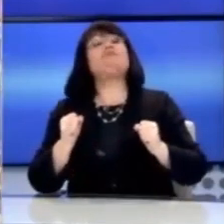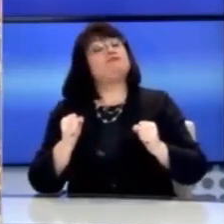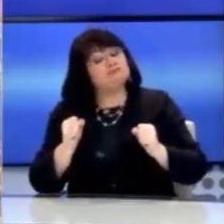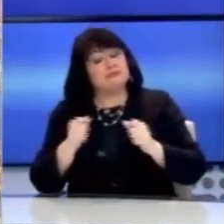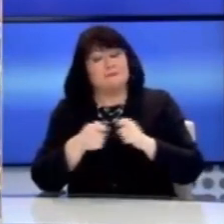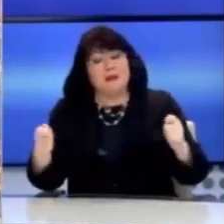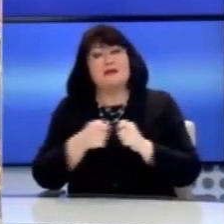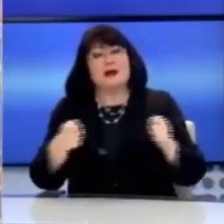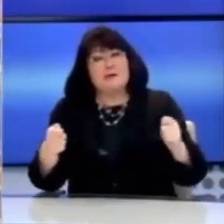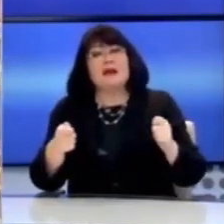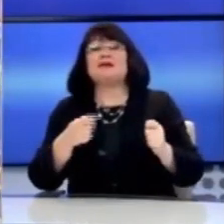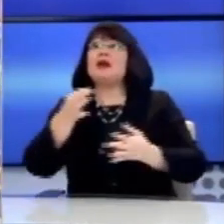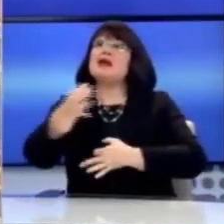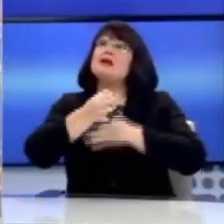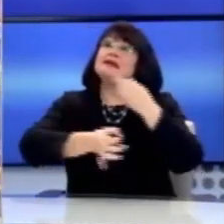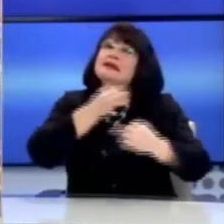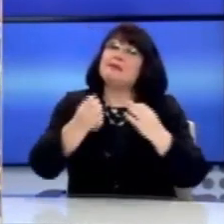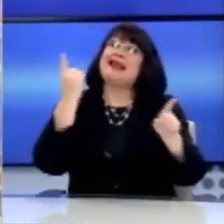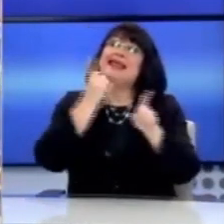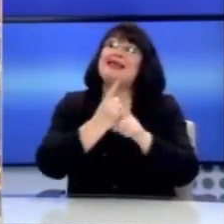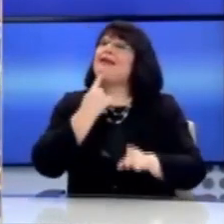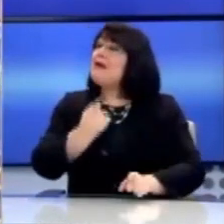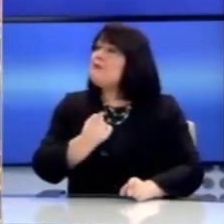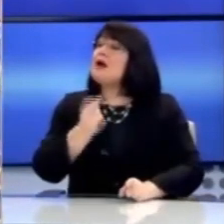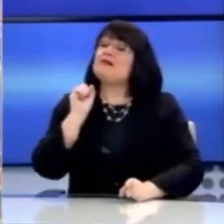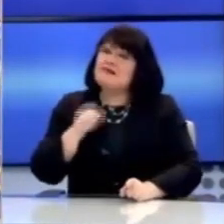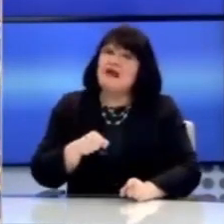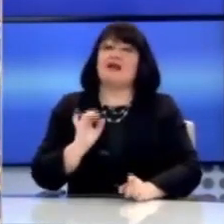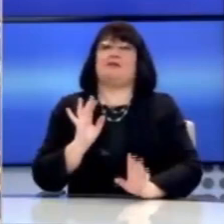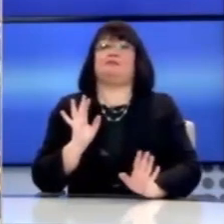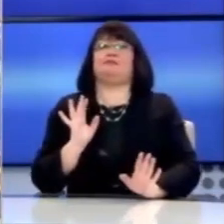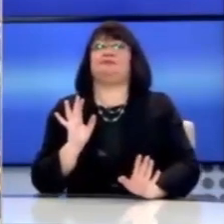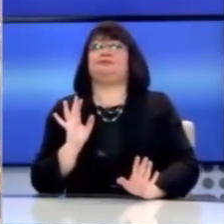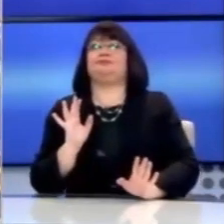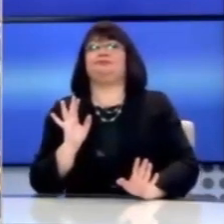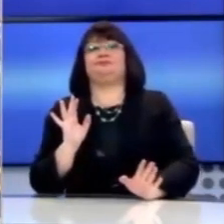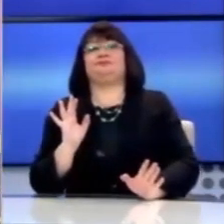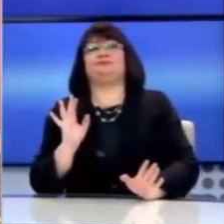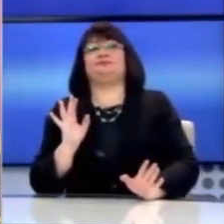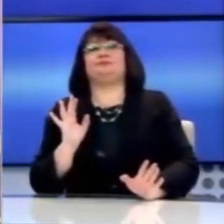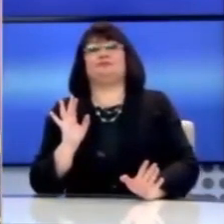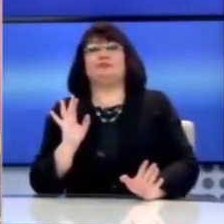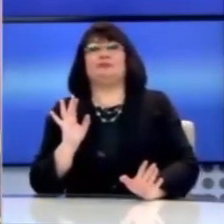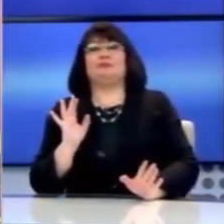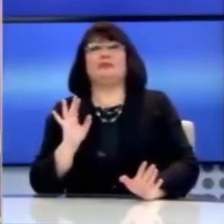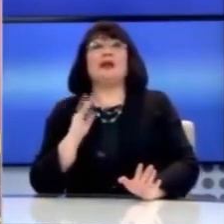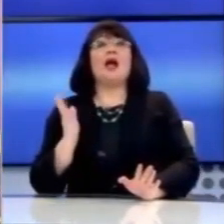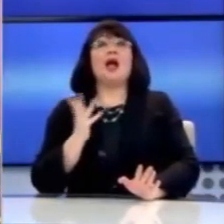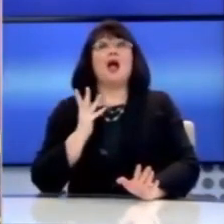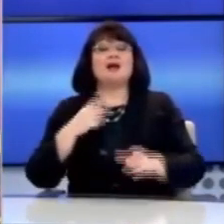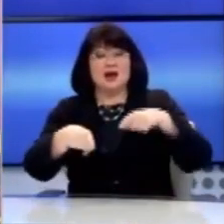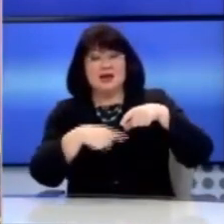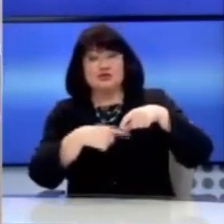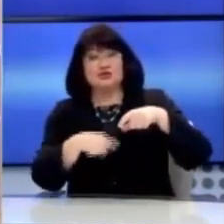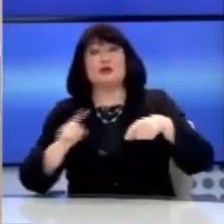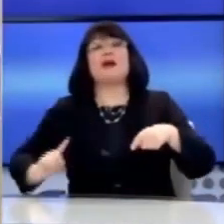συμμορφώθηκε με τις υποδείξεις των ειδικών. Εάν, κυρίες και κύριοι συνάδελφοι, είχε συμβεί κάτι δραματικό τις ημέρες των